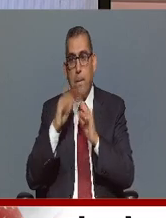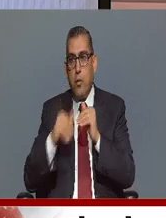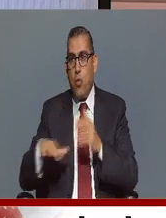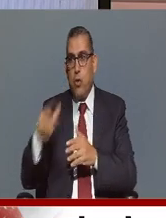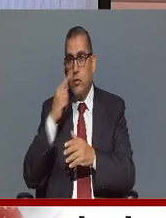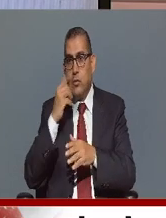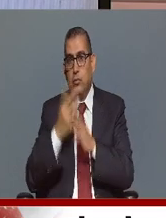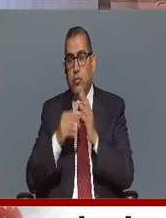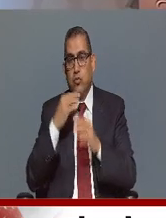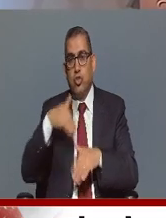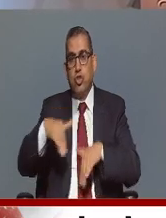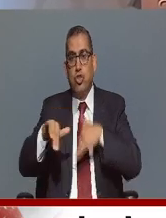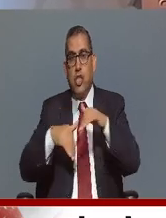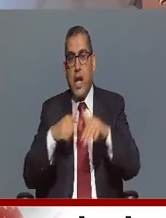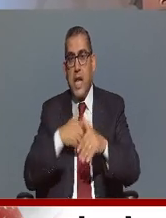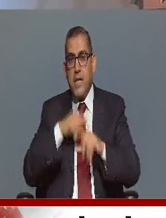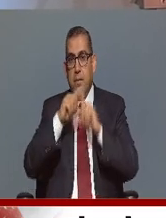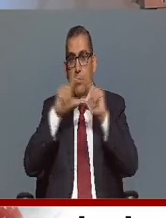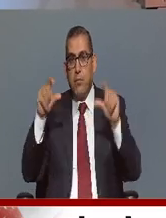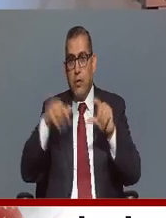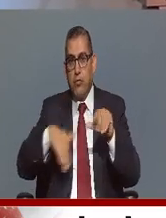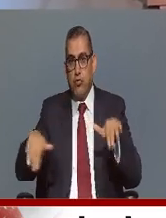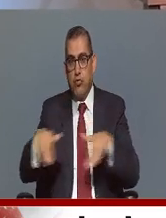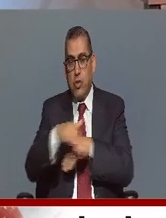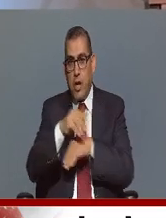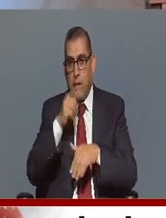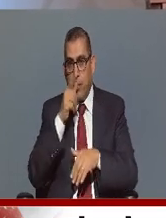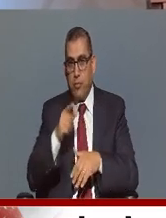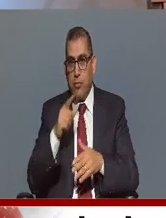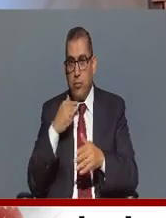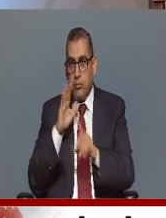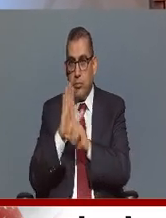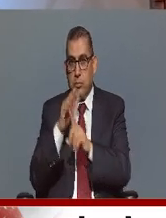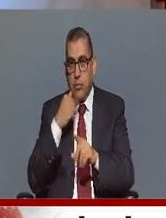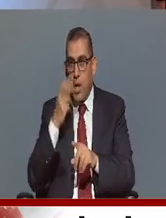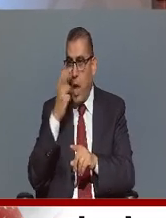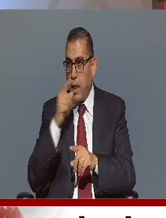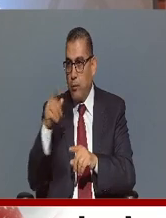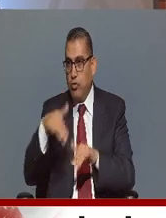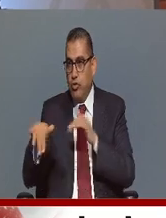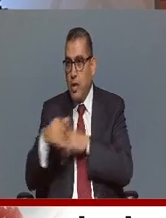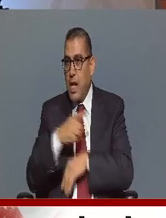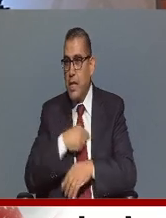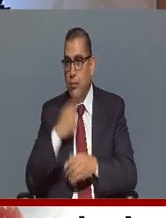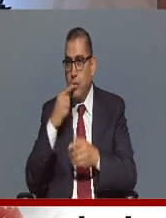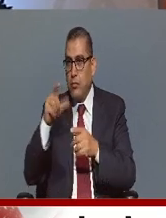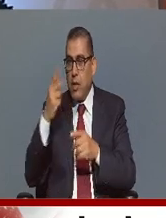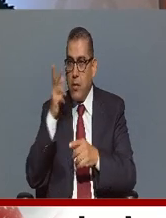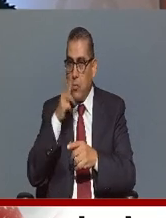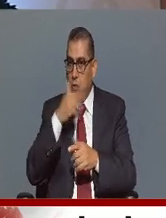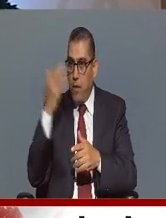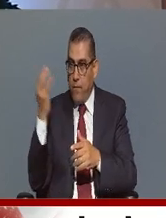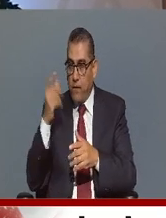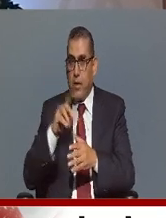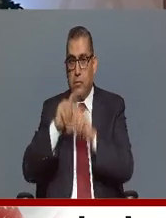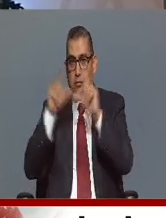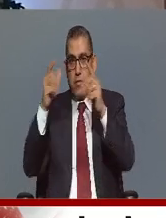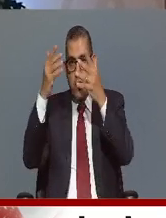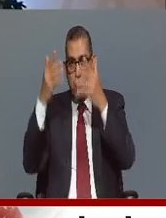حكاية شارع من ضمن برضو حماية التراث الثقافي، قدموا حوالي